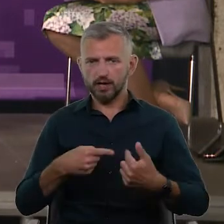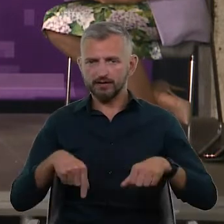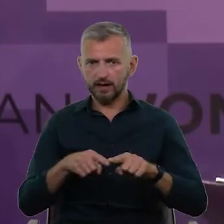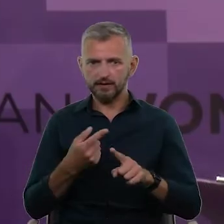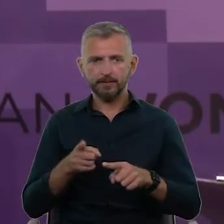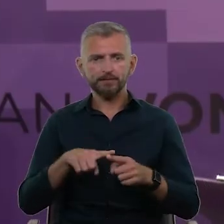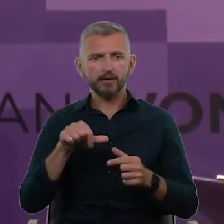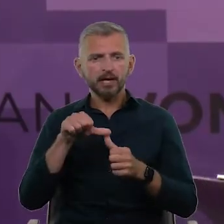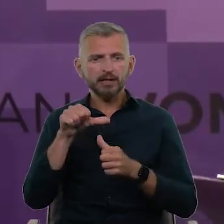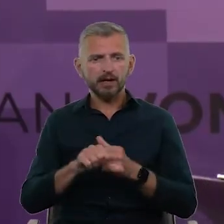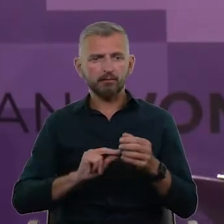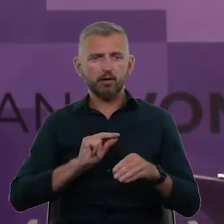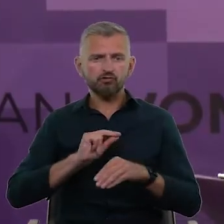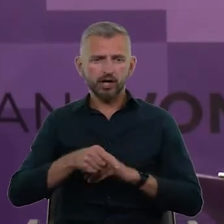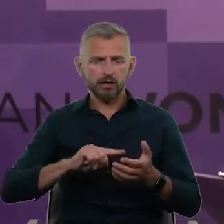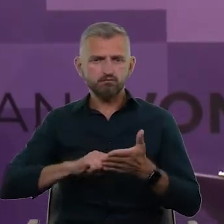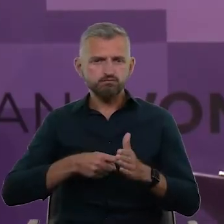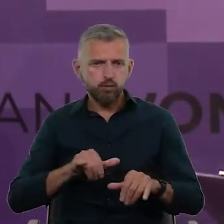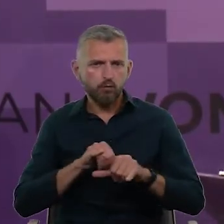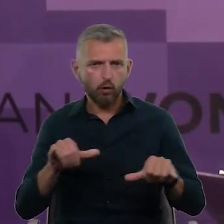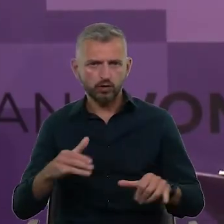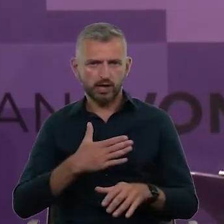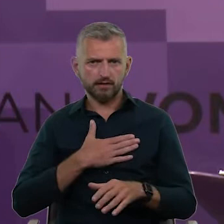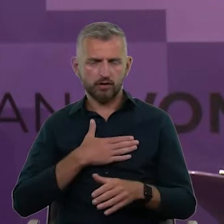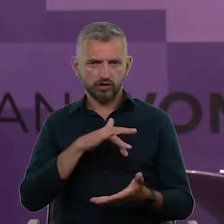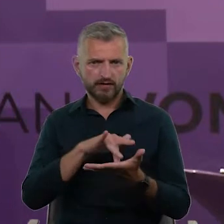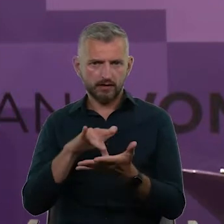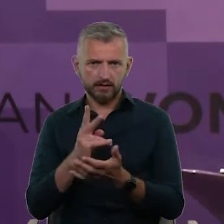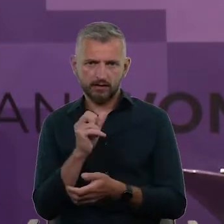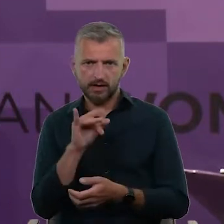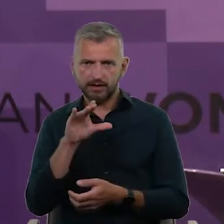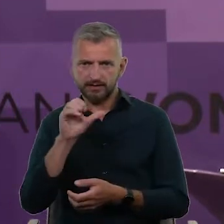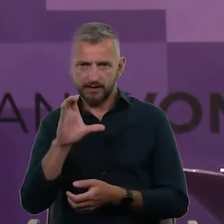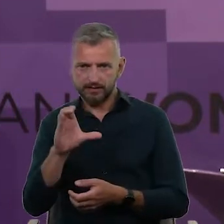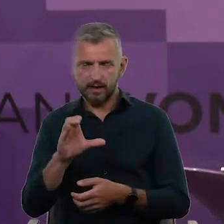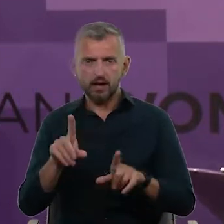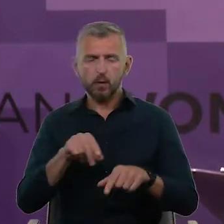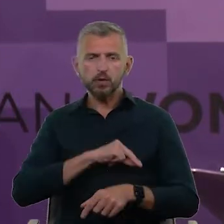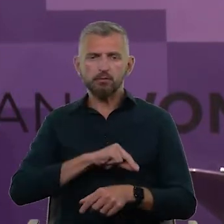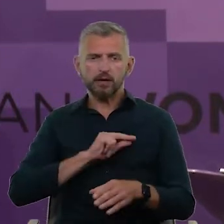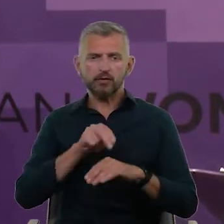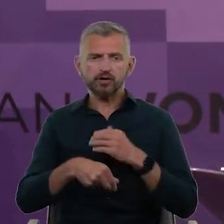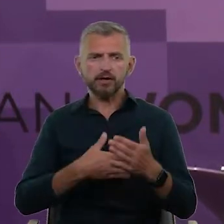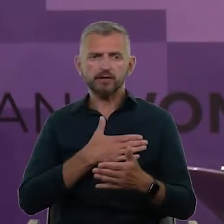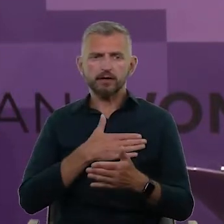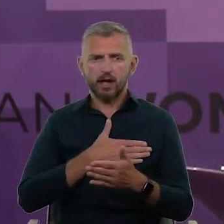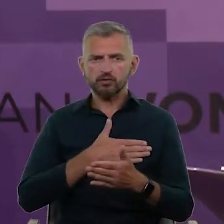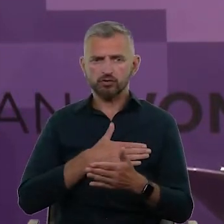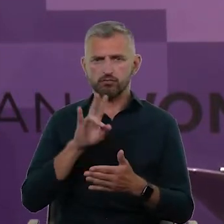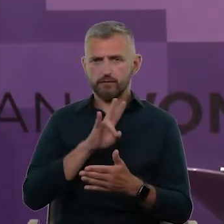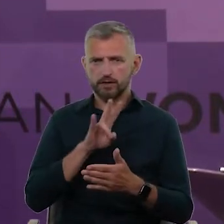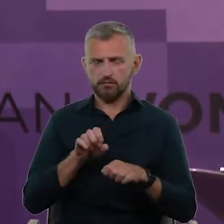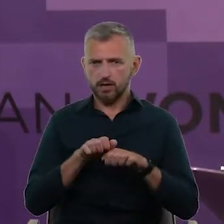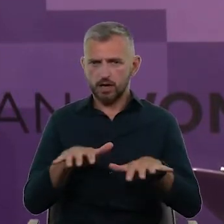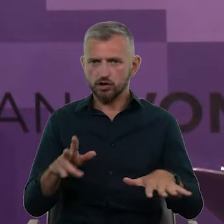саме через помноження наших центрів карітасівських і також праця через нашу парафіальну мережу. Тому що